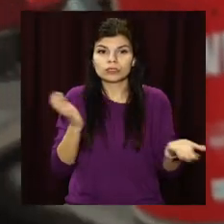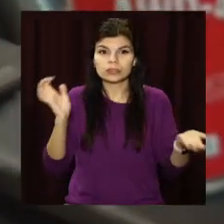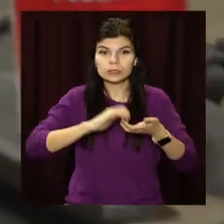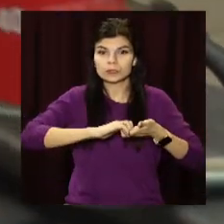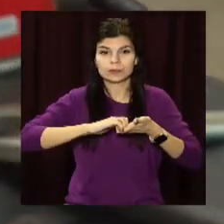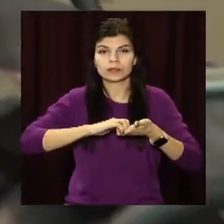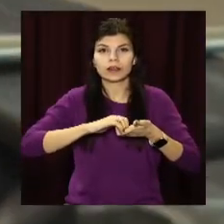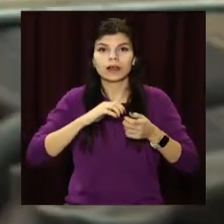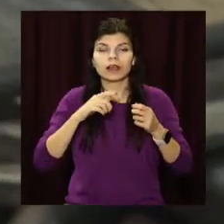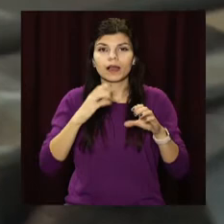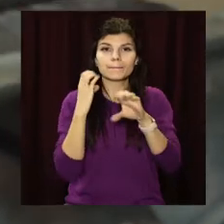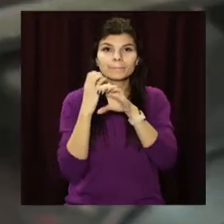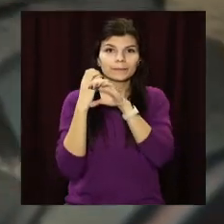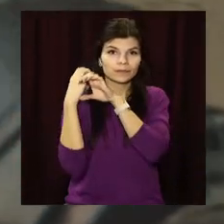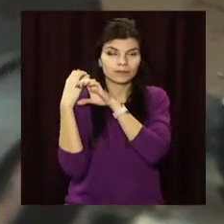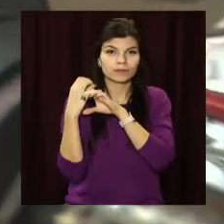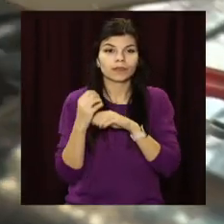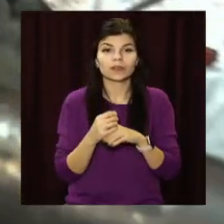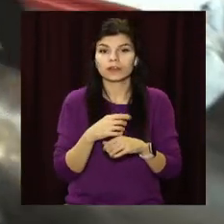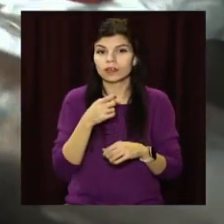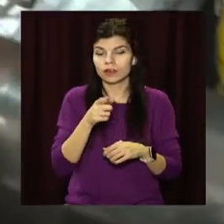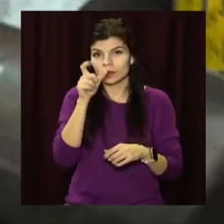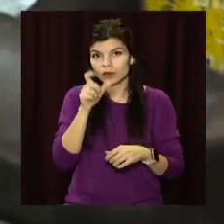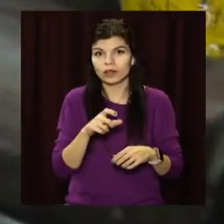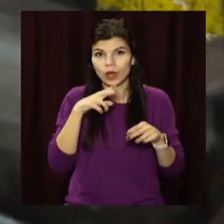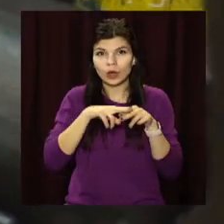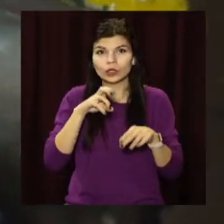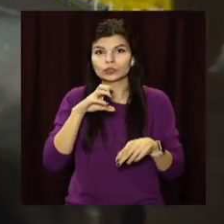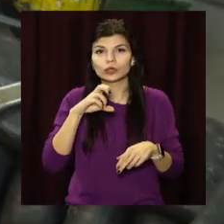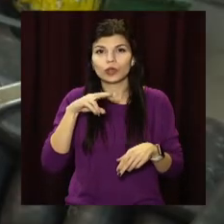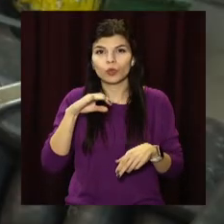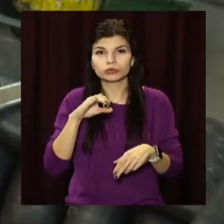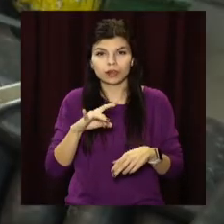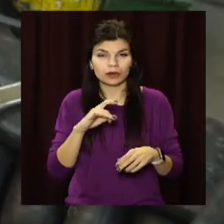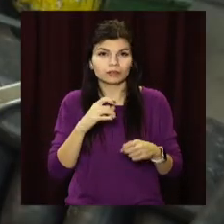собою вагони Дніпровського метрополітену. Він слюсар з ремонту рухомого складу.